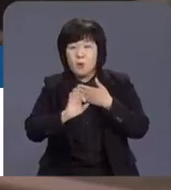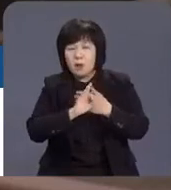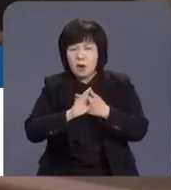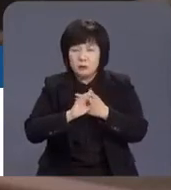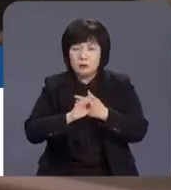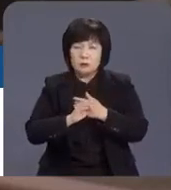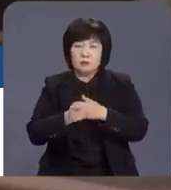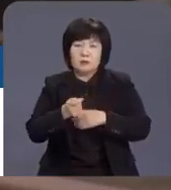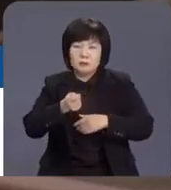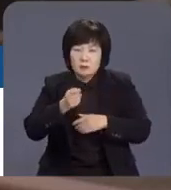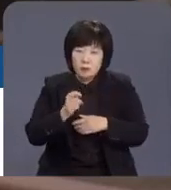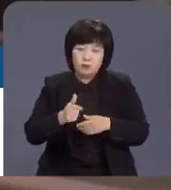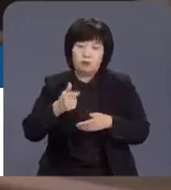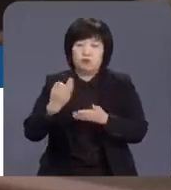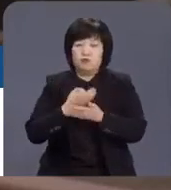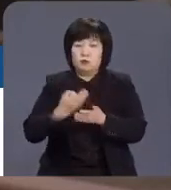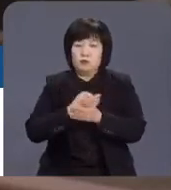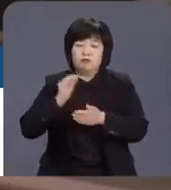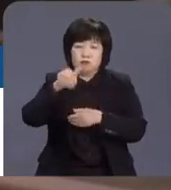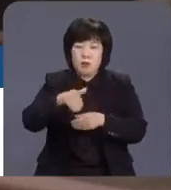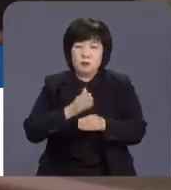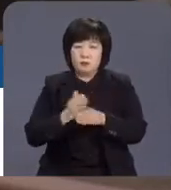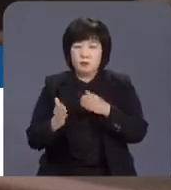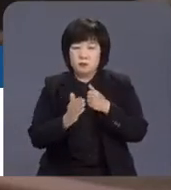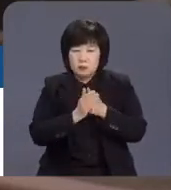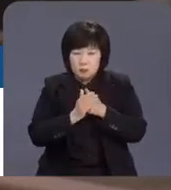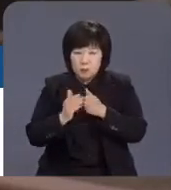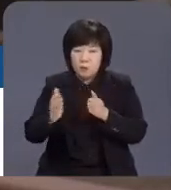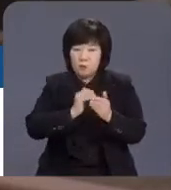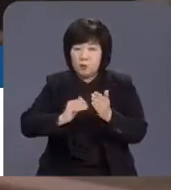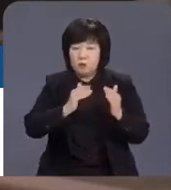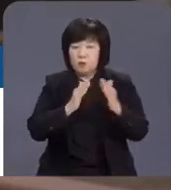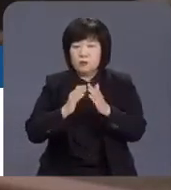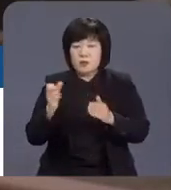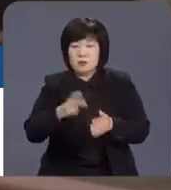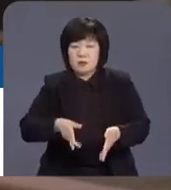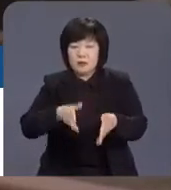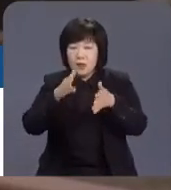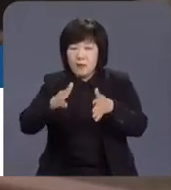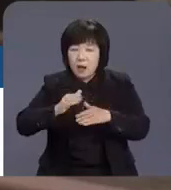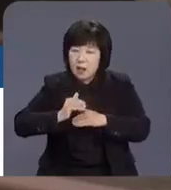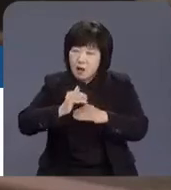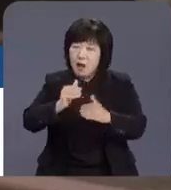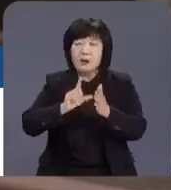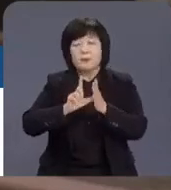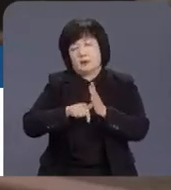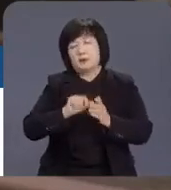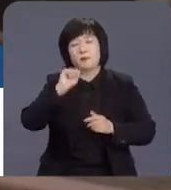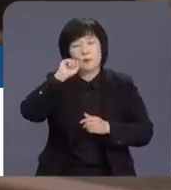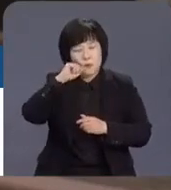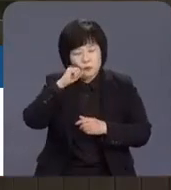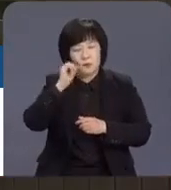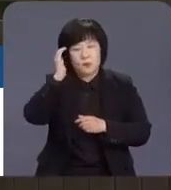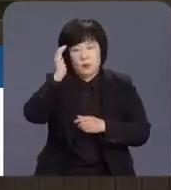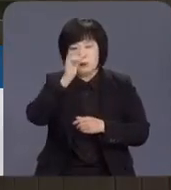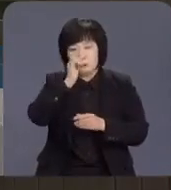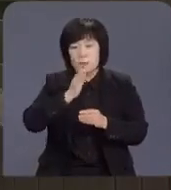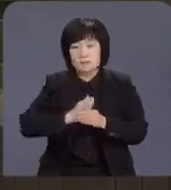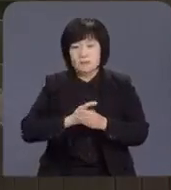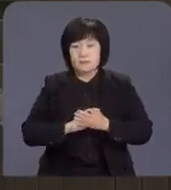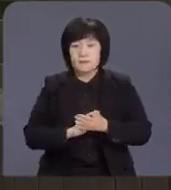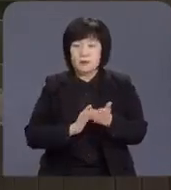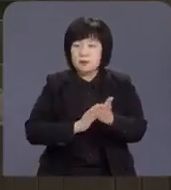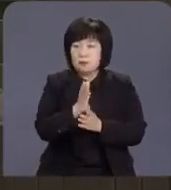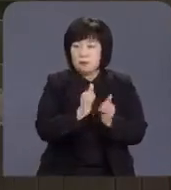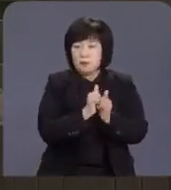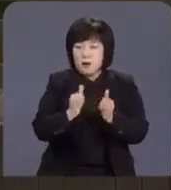수익성이 떨어지기 때문에 공공주택 재개발을 진행을 하기에는 상당히 어려움이 있을 것 같습니다.